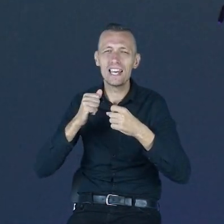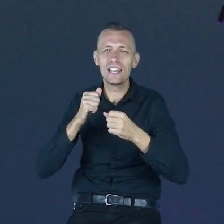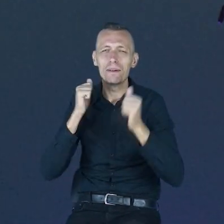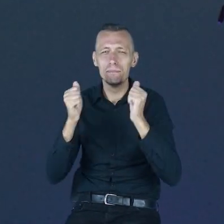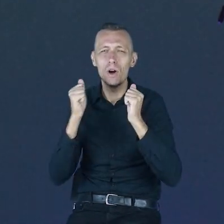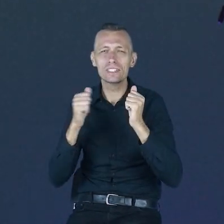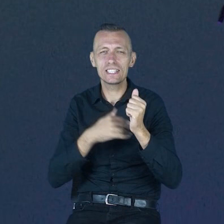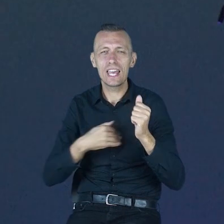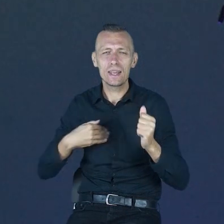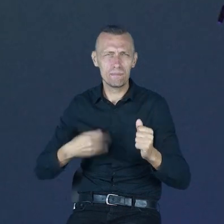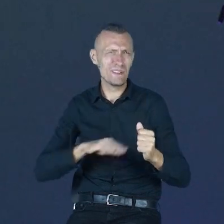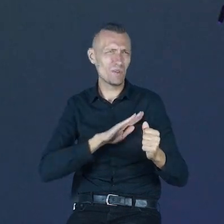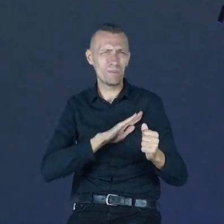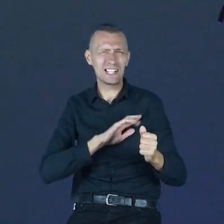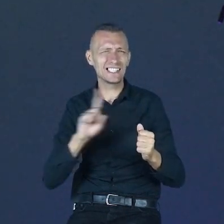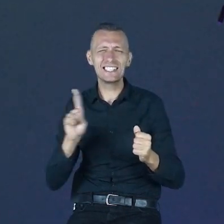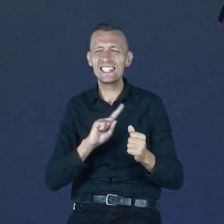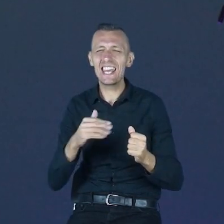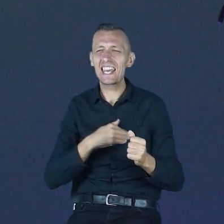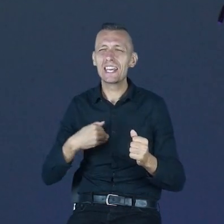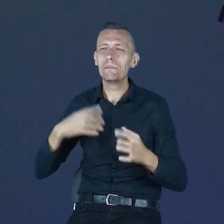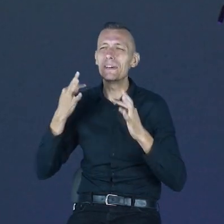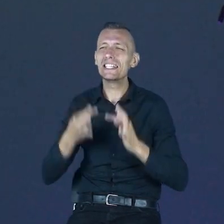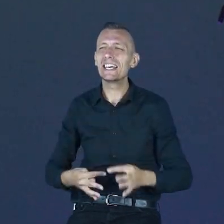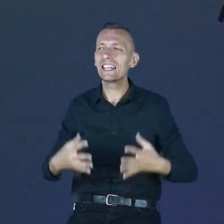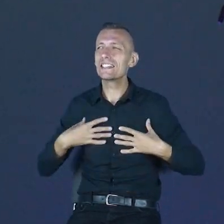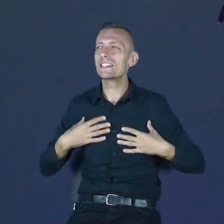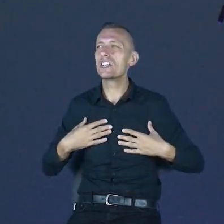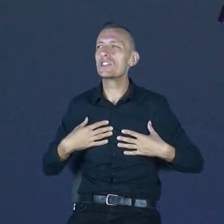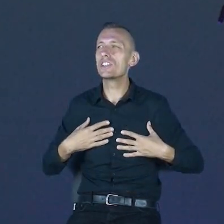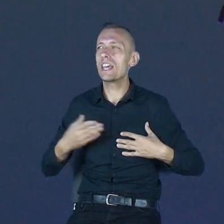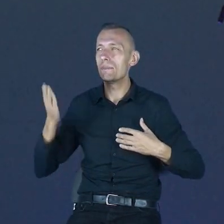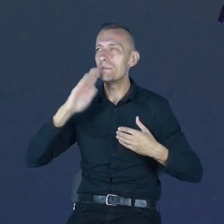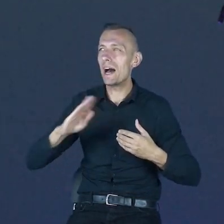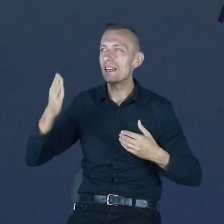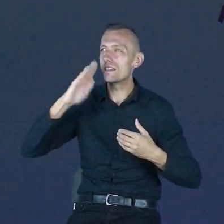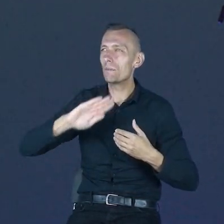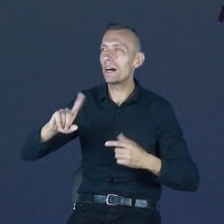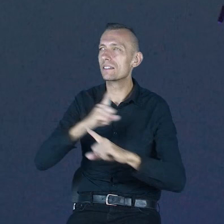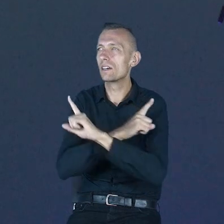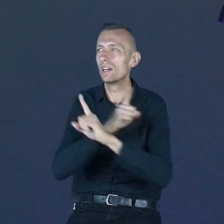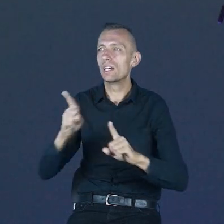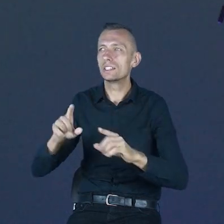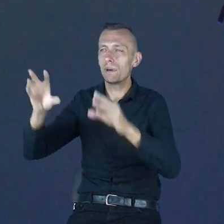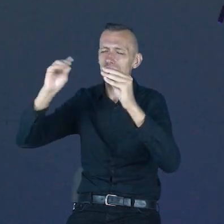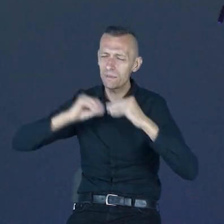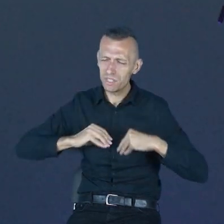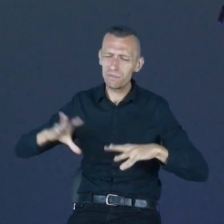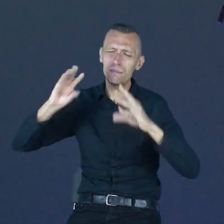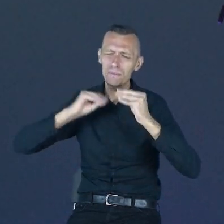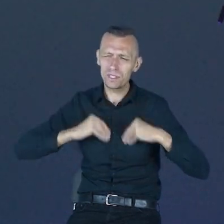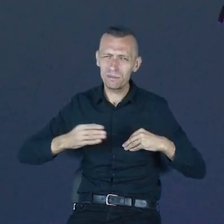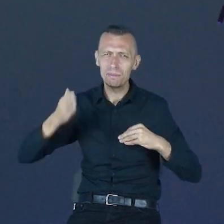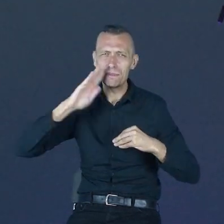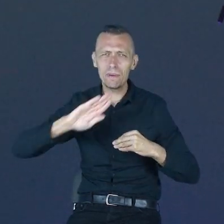żyjący. I gdy, gdy napełniamy się tym zbawieniem, gdy nasycamy się prawdą o zbawieniu, że